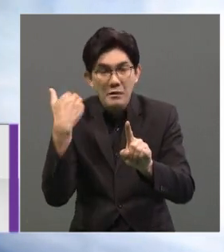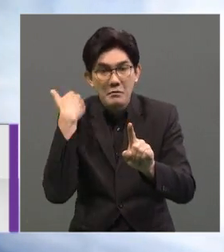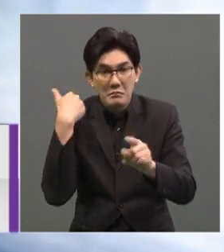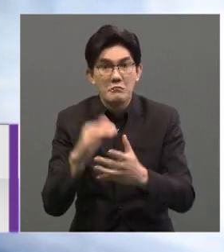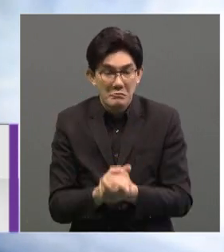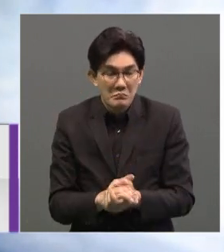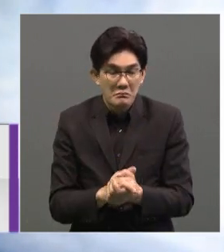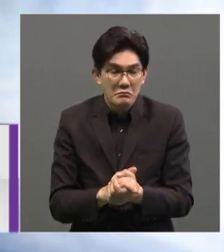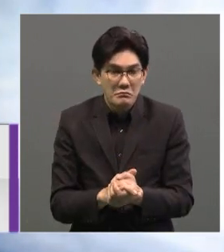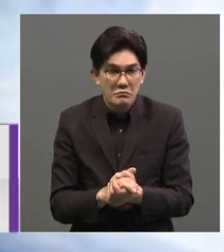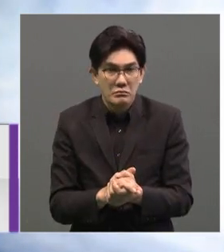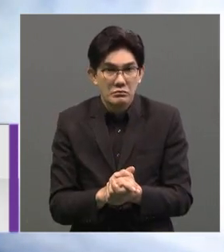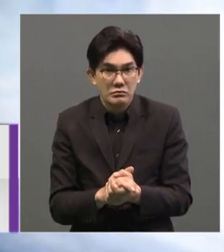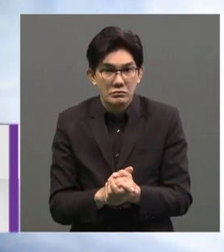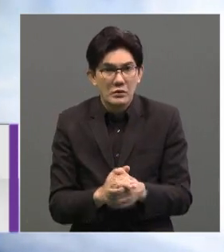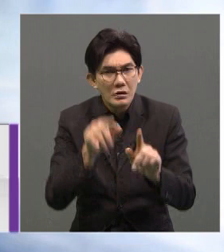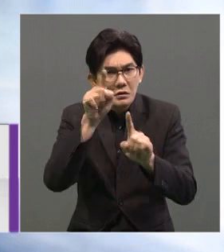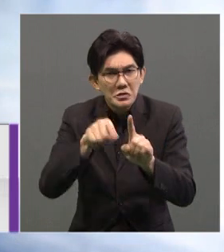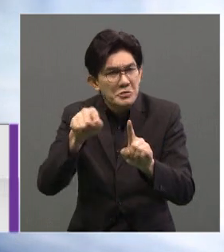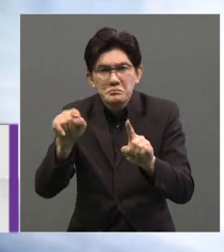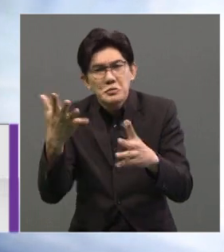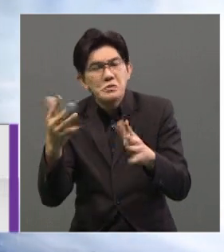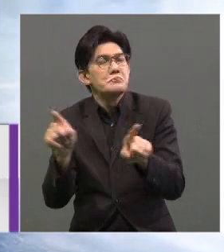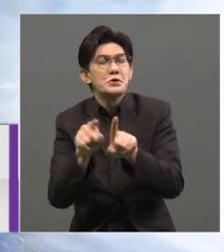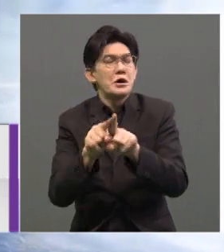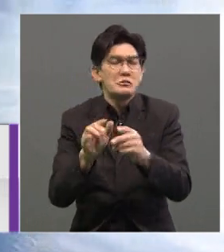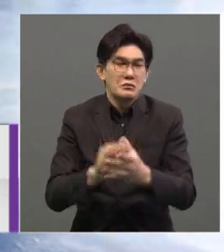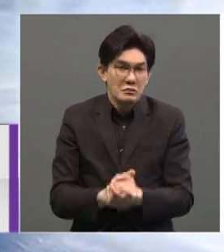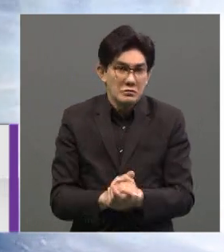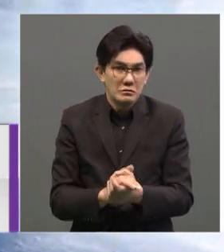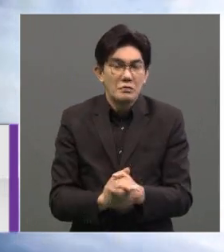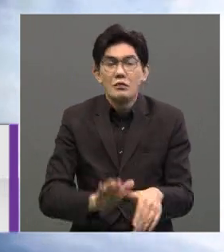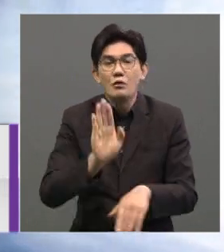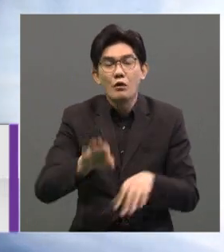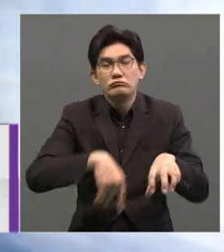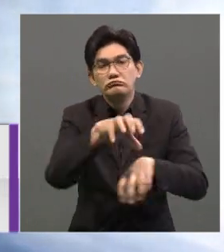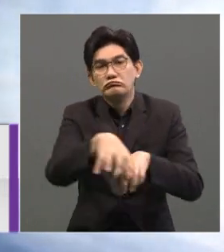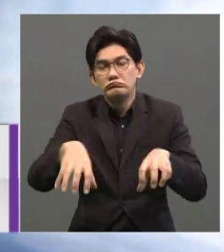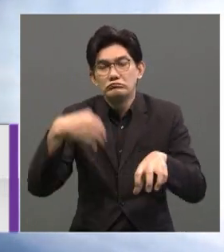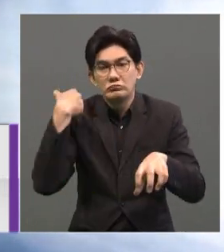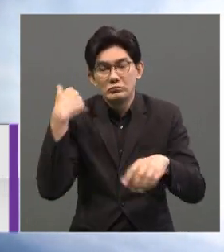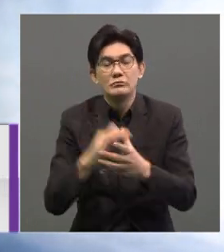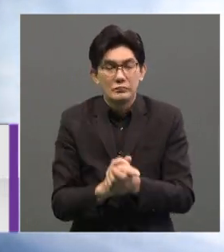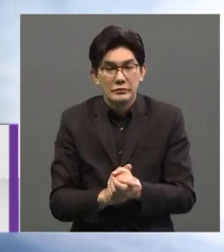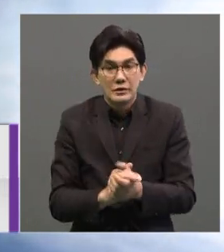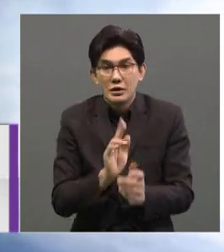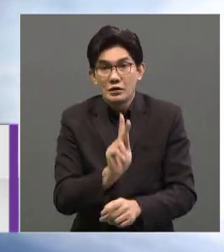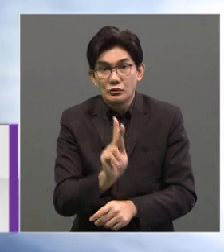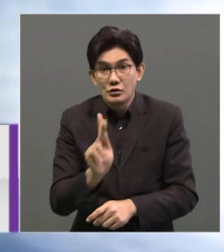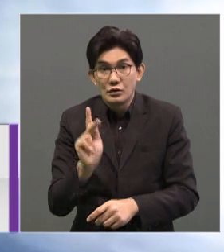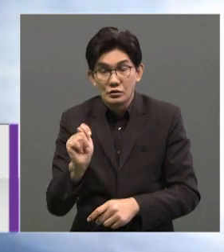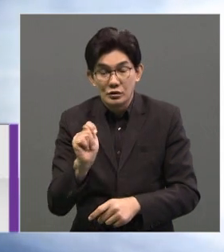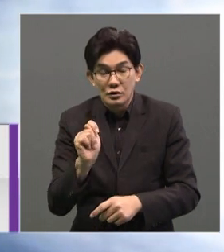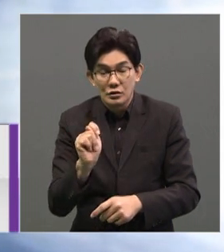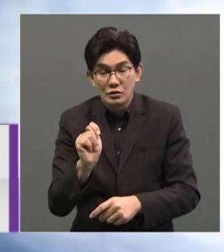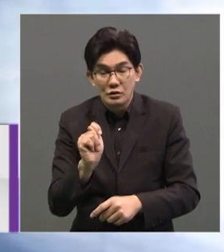มีการไม่ได้ขีดคะแนนบ้างนะครับในแต่ละหน่วยเลือกตั้งนะครับทางสำนักงานคณะกรรมการการเลือกตั้งประจ